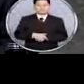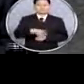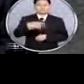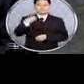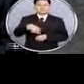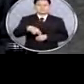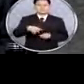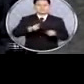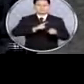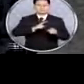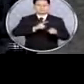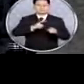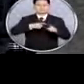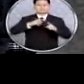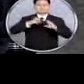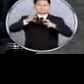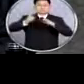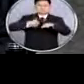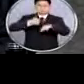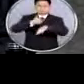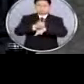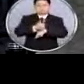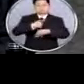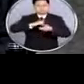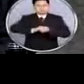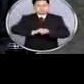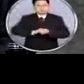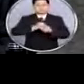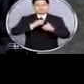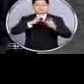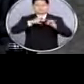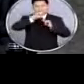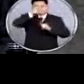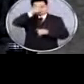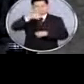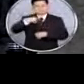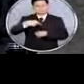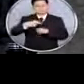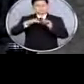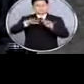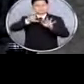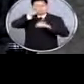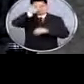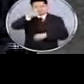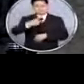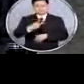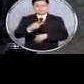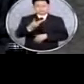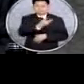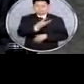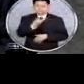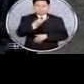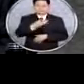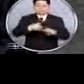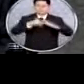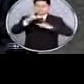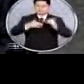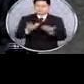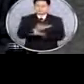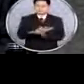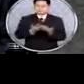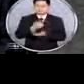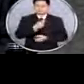我当总统之后，我一定会跟国民党和民进党，大家要有一个沟通的